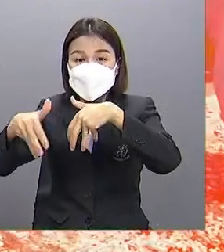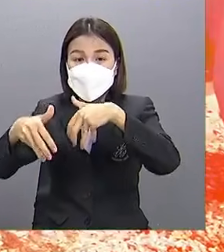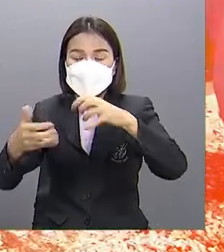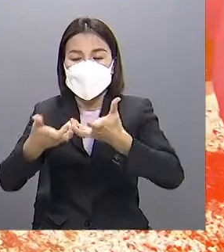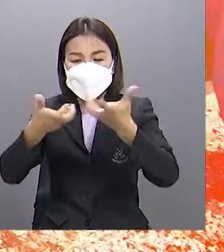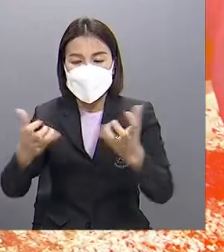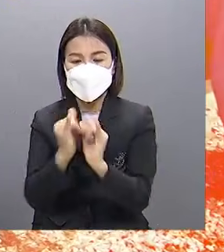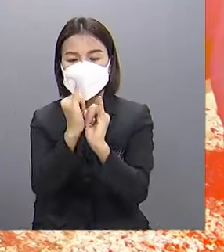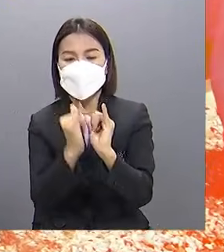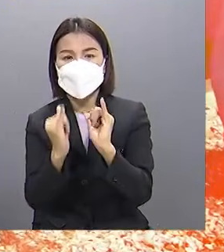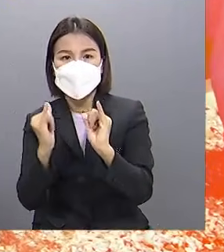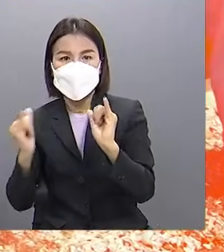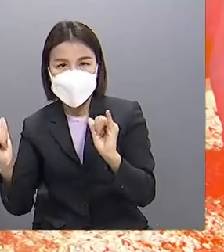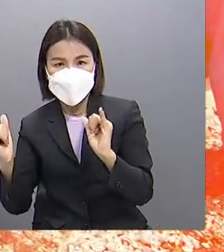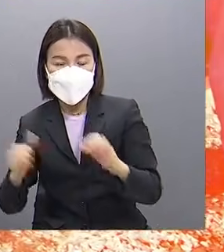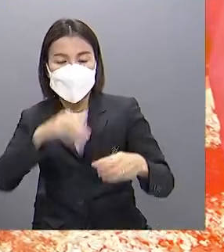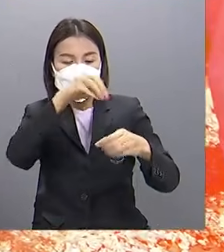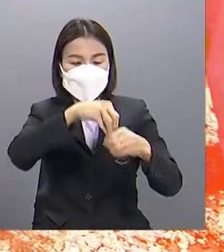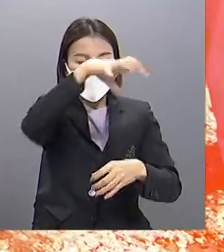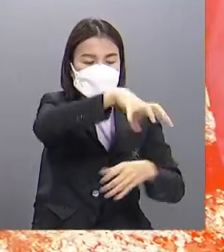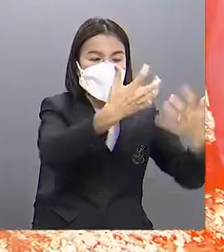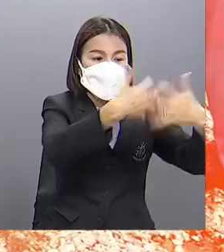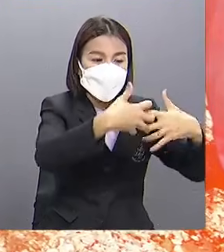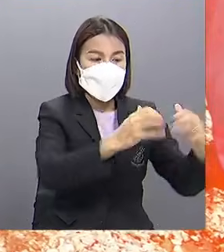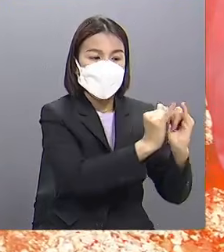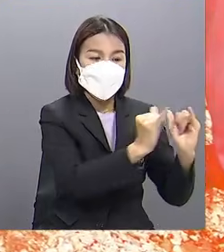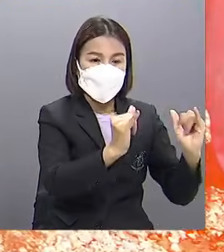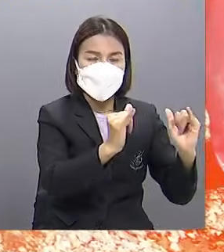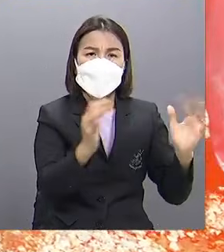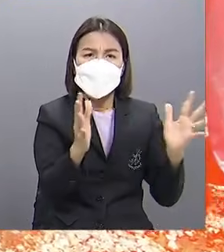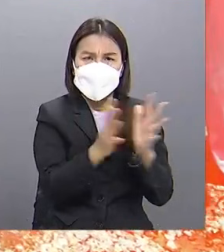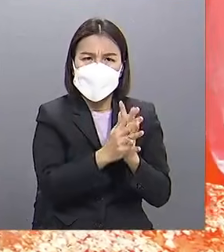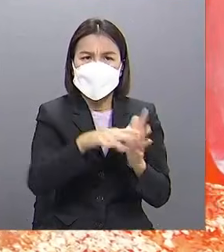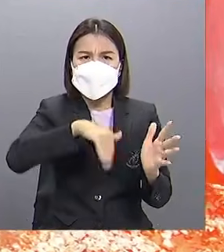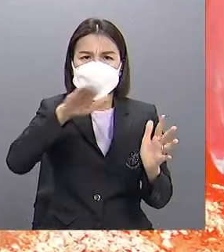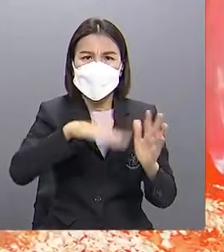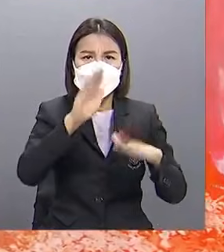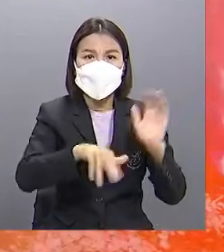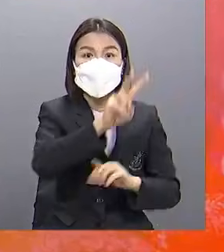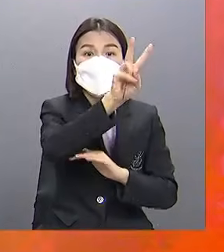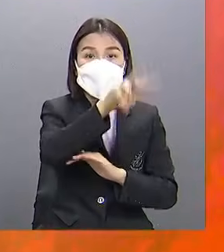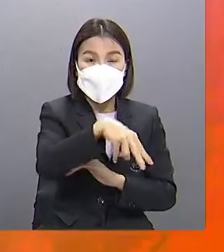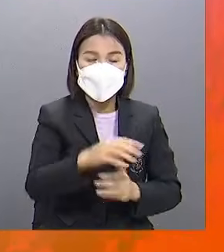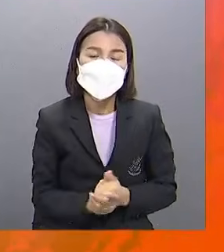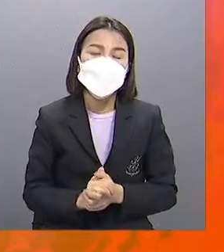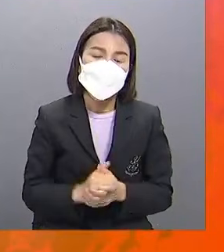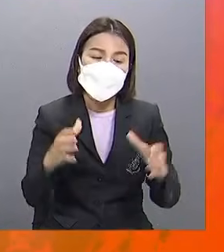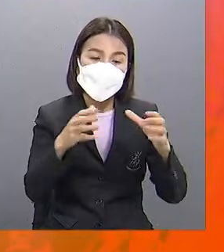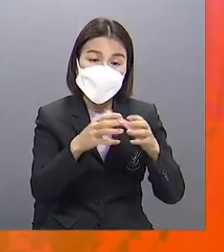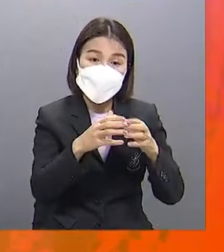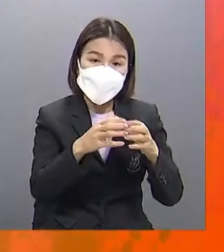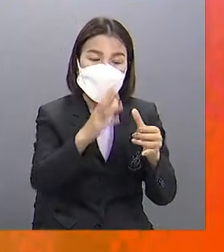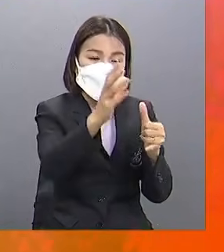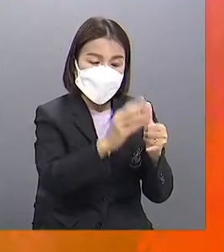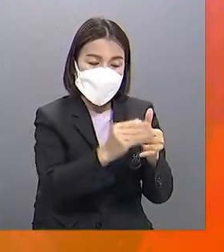ในโรงงานทั่วพื้นที่แม่สอดอีกกว่า 2,000 กว่ารายตัวเลขกลุ่มผู้ป่วยสีเขียวสะท้อนการแพร่ระบ